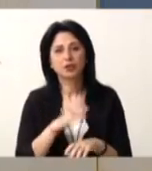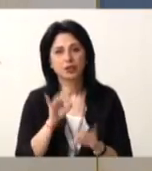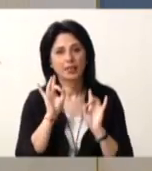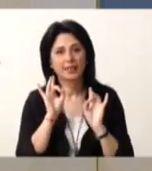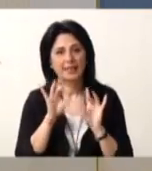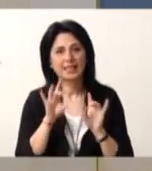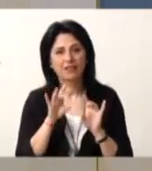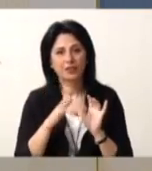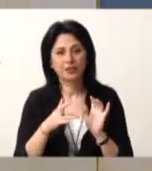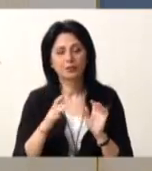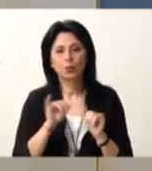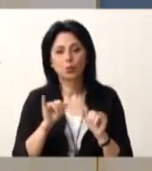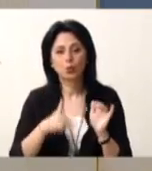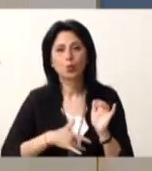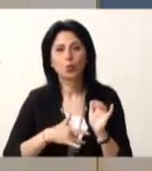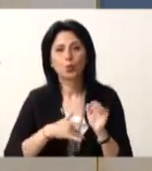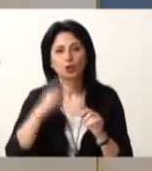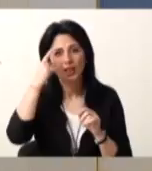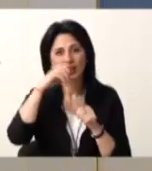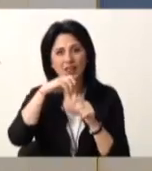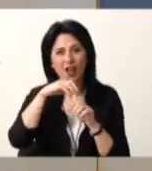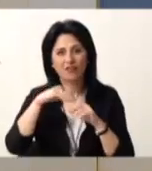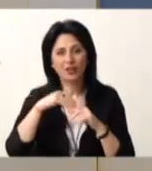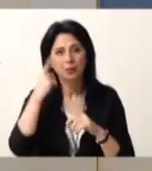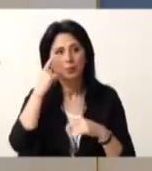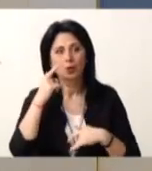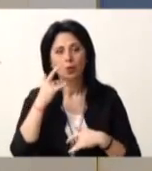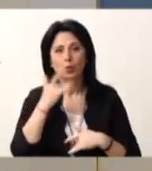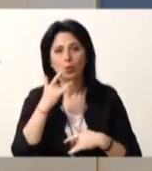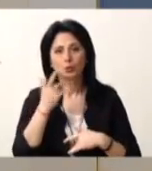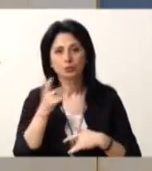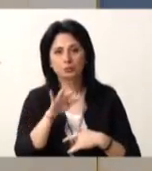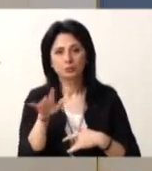ტკივილი ეპიგასტრიუმის მიდამოში, ანუ კუჭის თავთან. ჩვენ შეიძლება ეს გვეგონოს, რომ ვთქვათ,